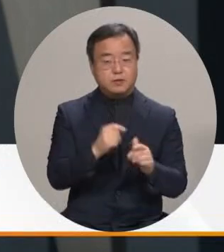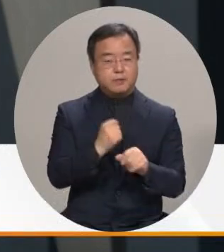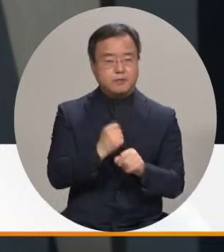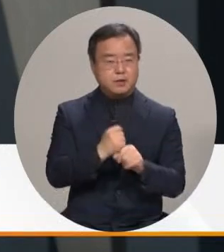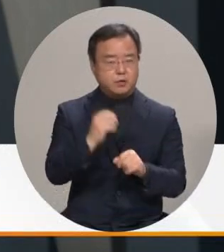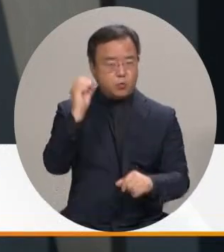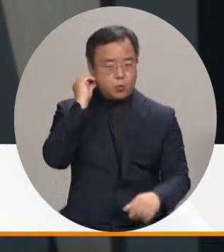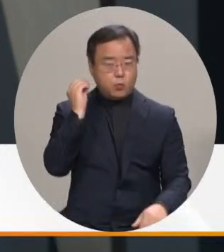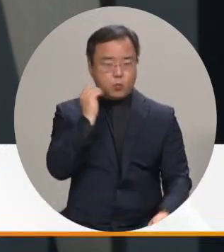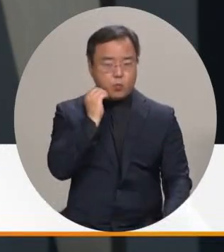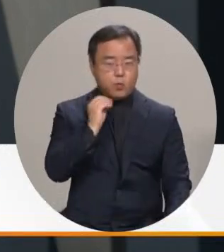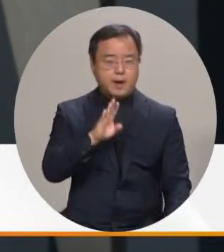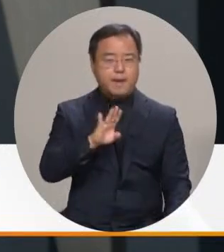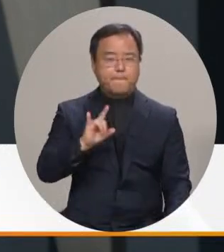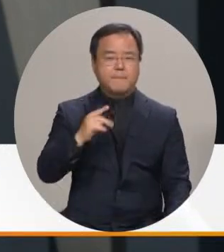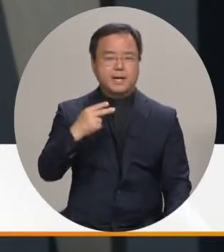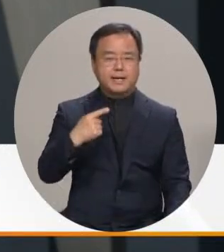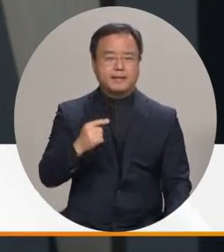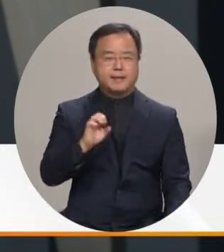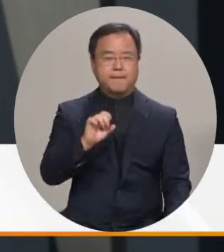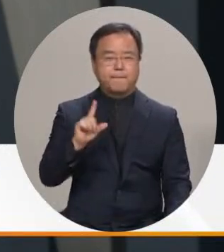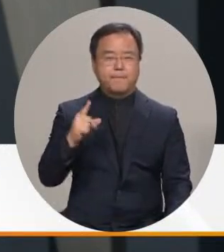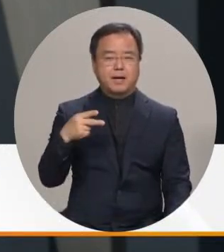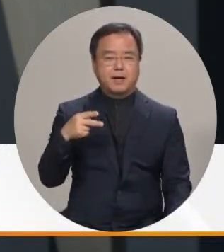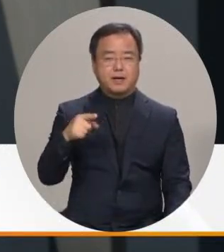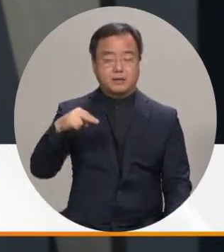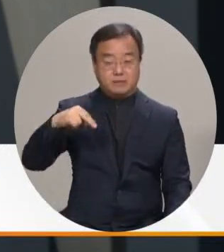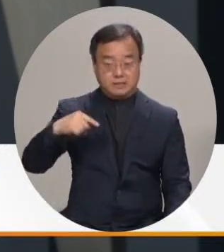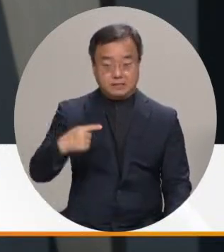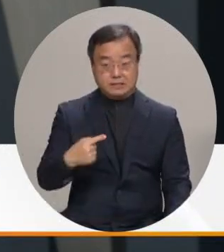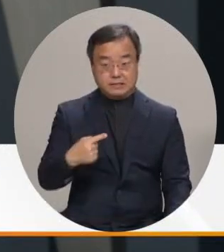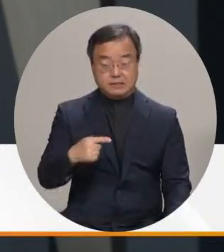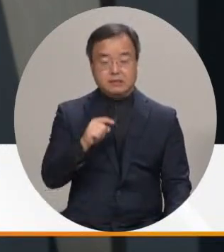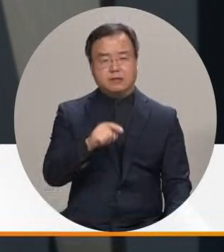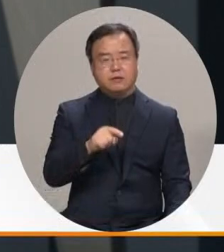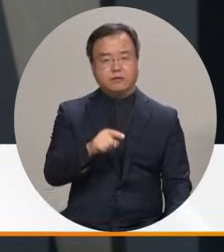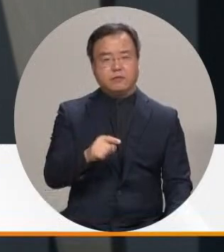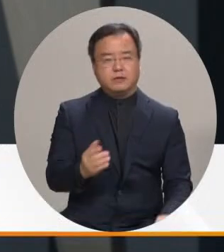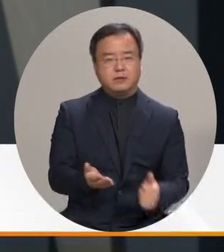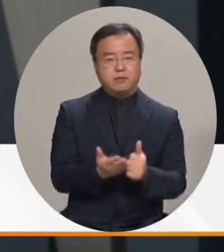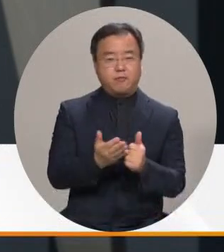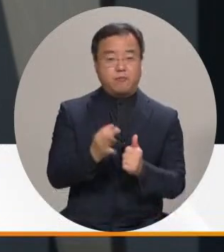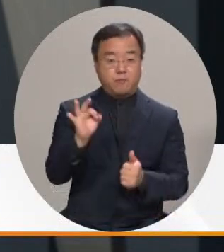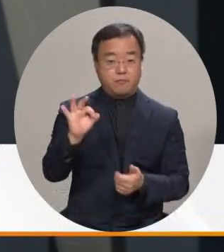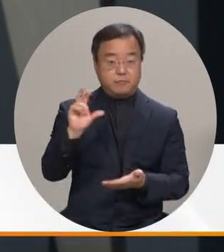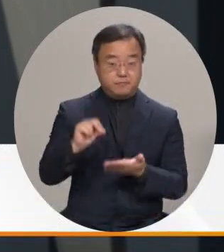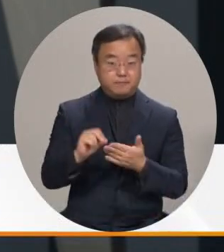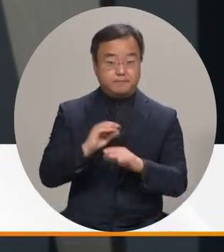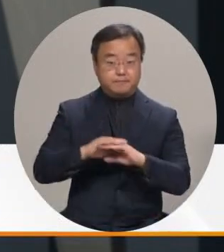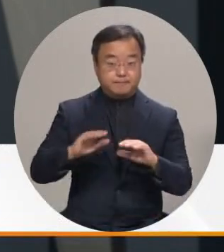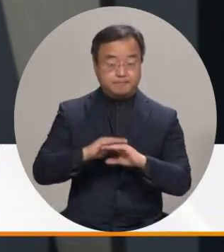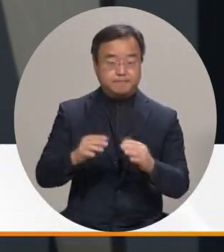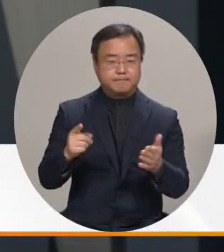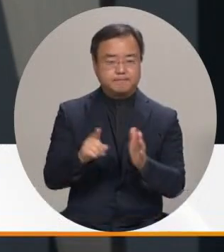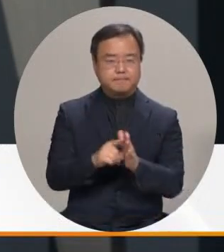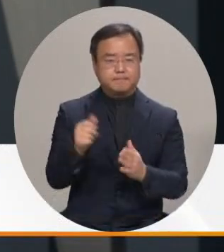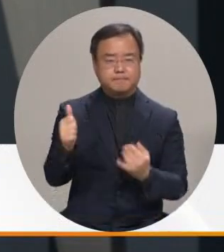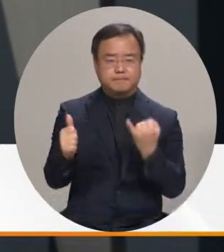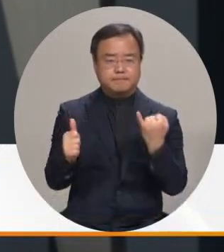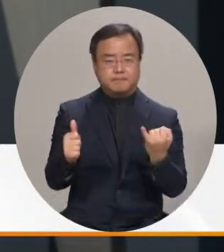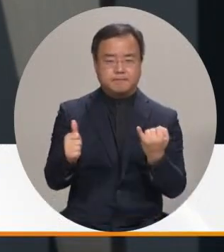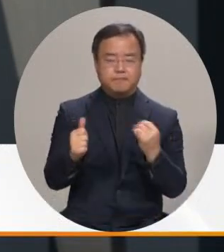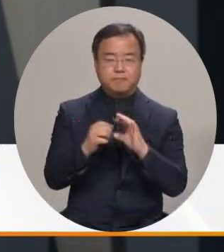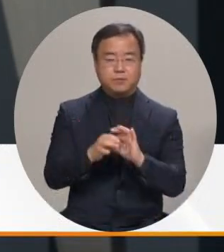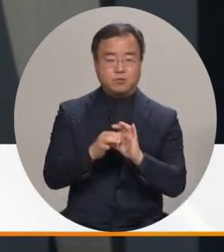배드파더스 였는데요 이건 양육비 문제를 해결하기 위한 거지 어떤 그 남녀 젠더 문제와